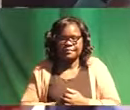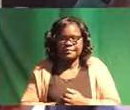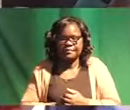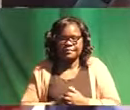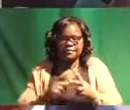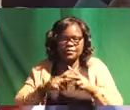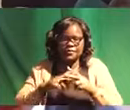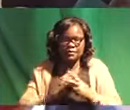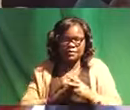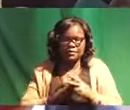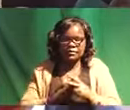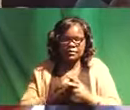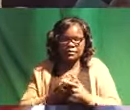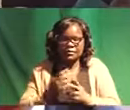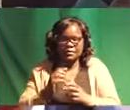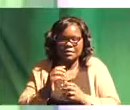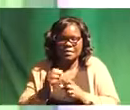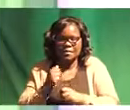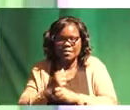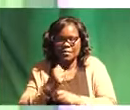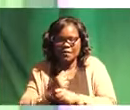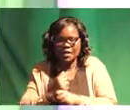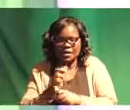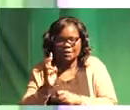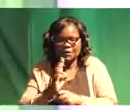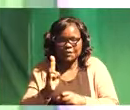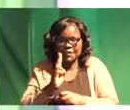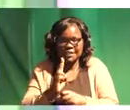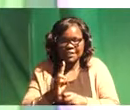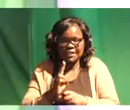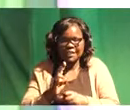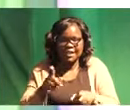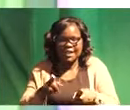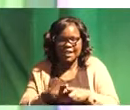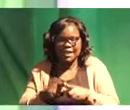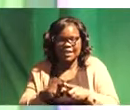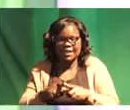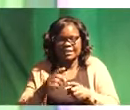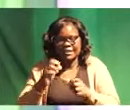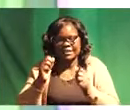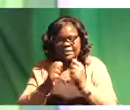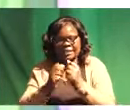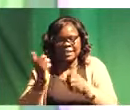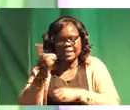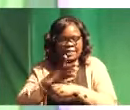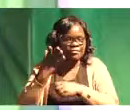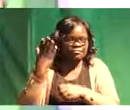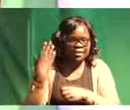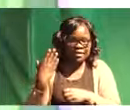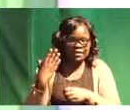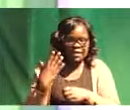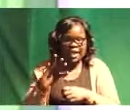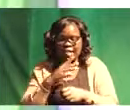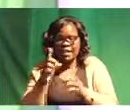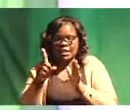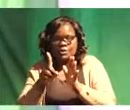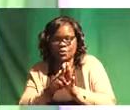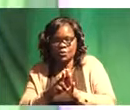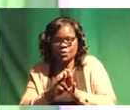Ilianza kutekeleza ama kutumika kama siku 10 zilizopita. Na hiyo